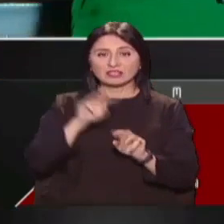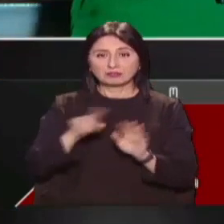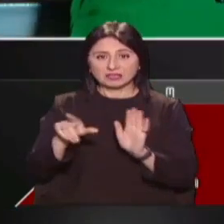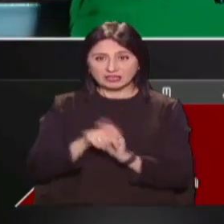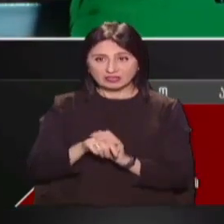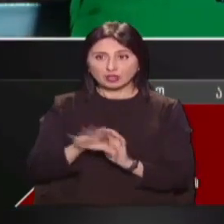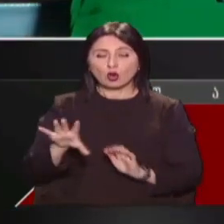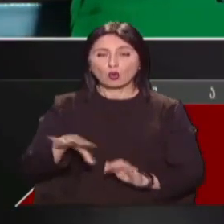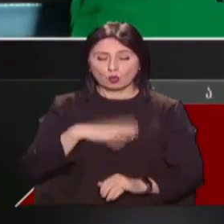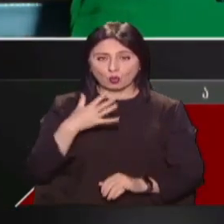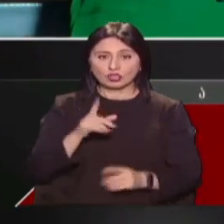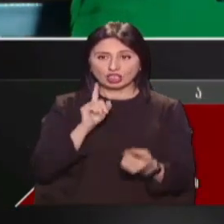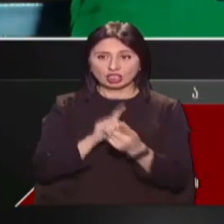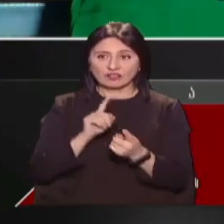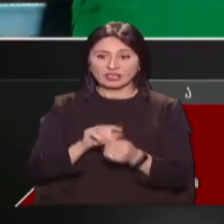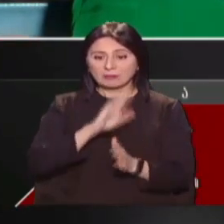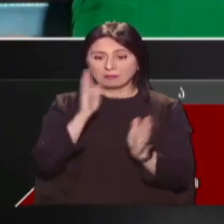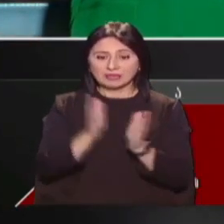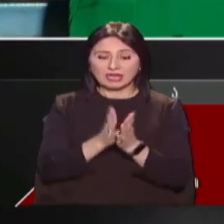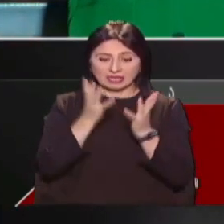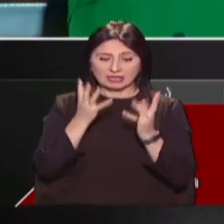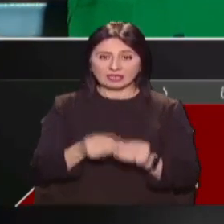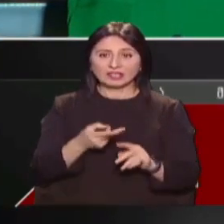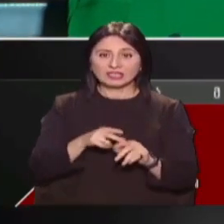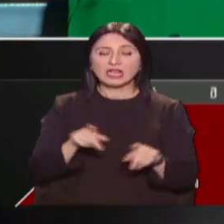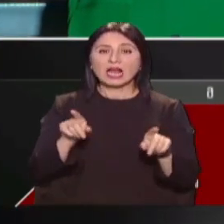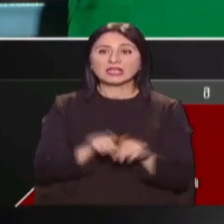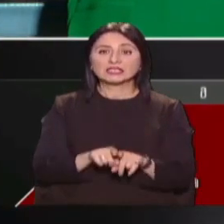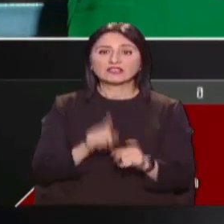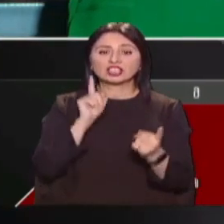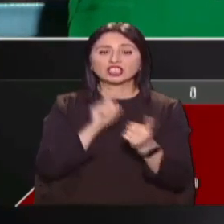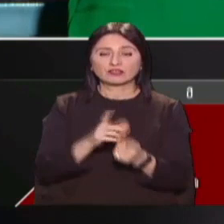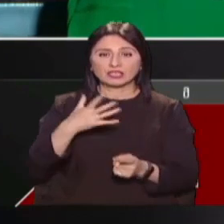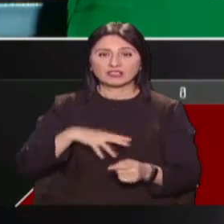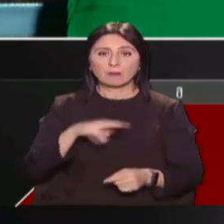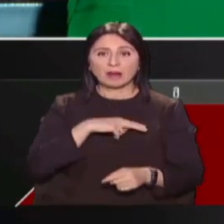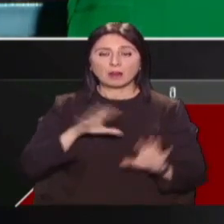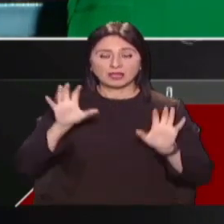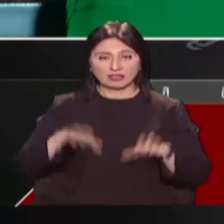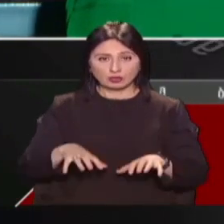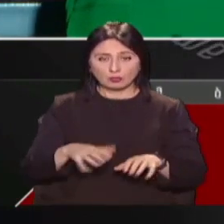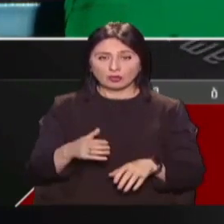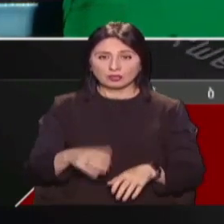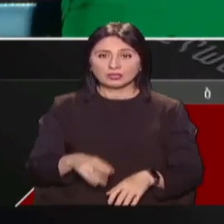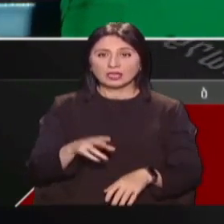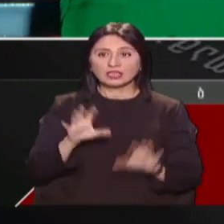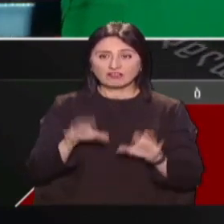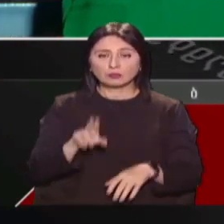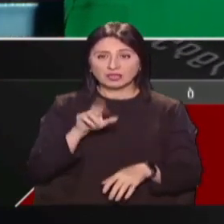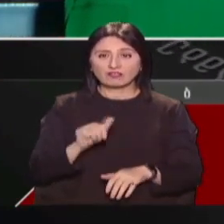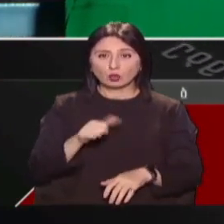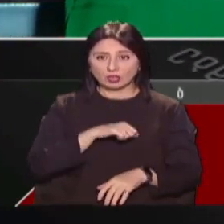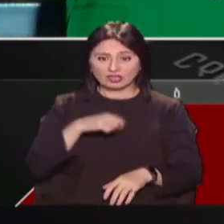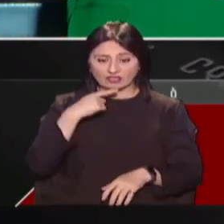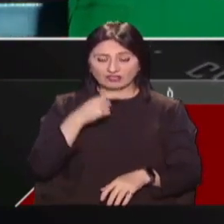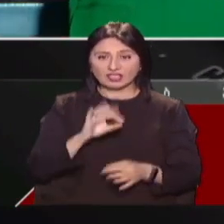მინისტრს, რომელთანაც ჰქონდა შეხვედრები მთელი დღის განმავლობაში. ის ასევე შეხვდა საქართველოს პარლამენტის თავმჯდომარეს და როგორც